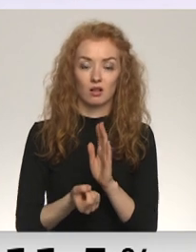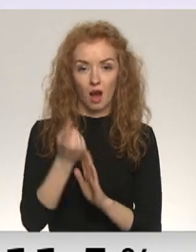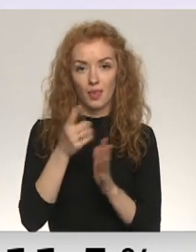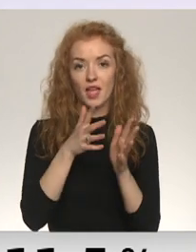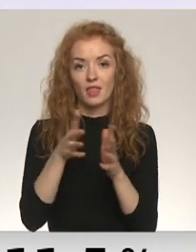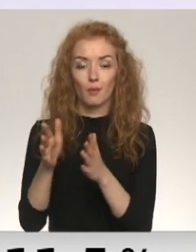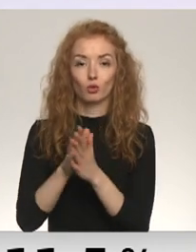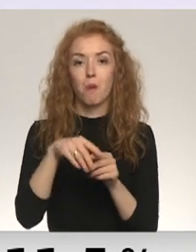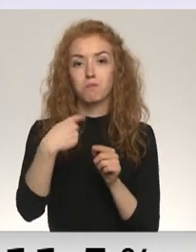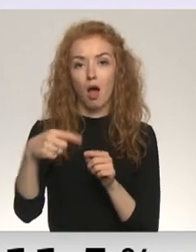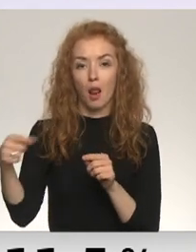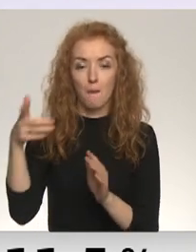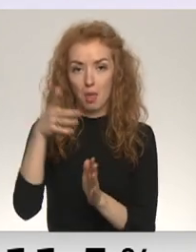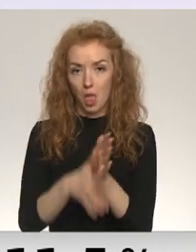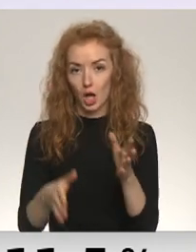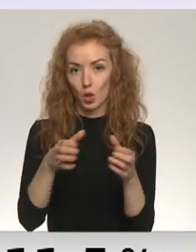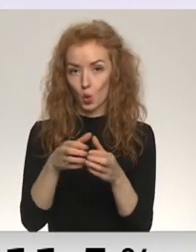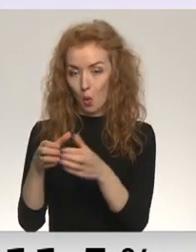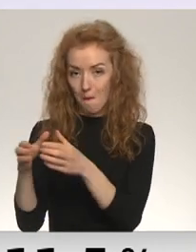uz pārējām patēriņu grupām,